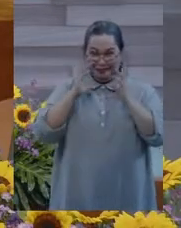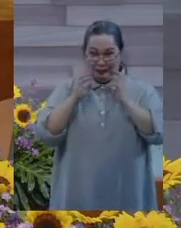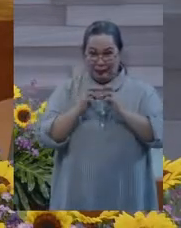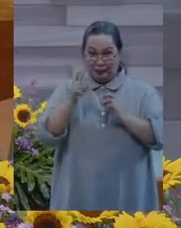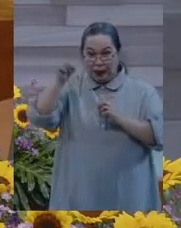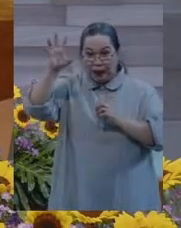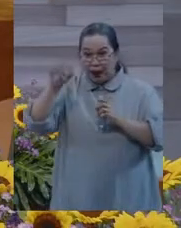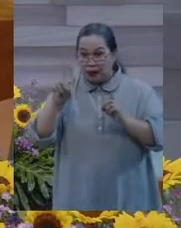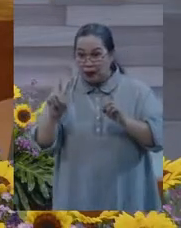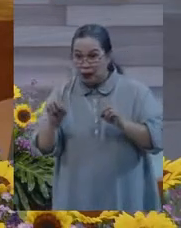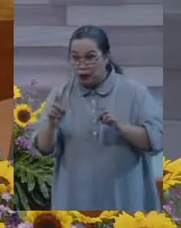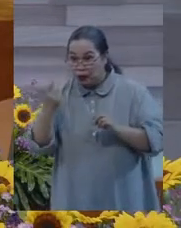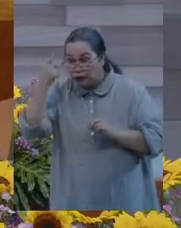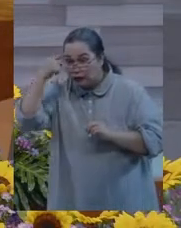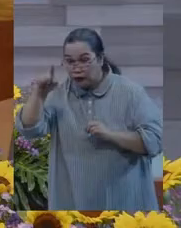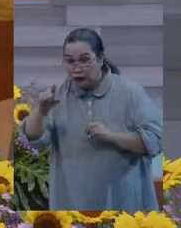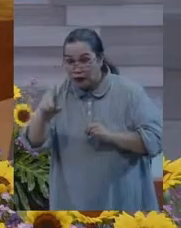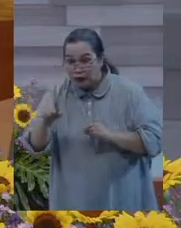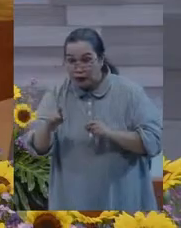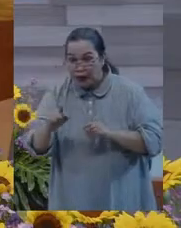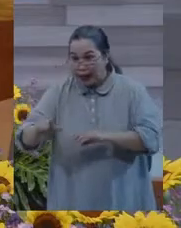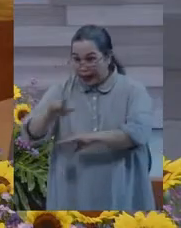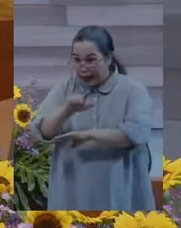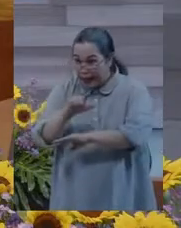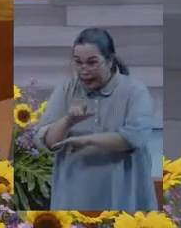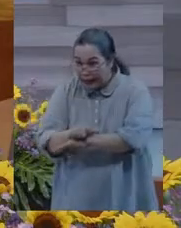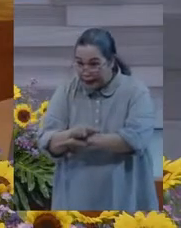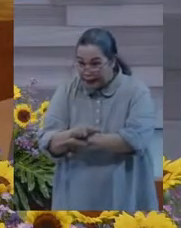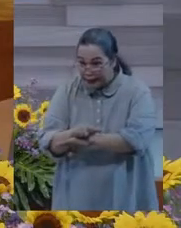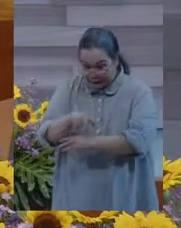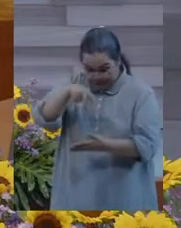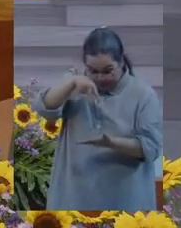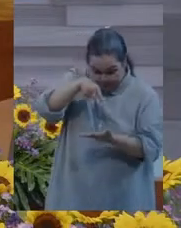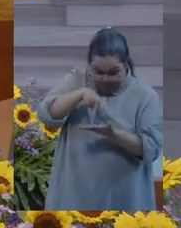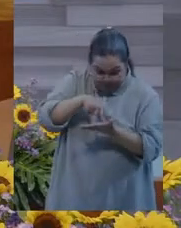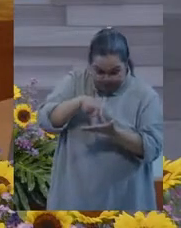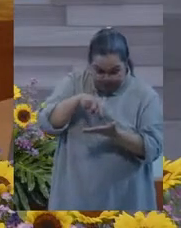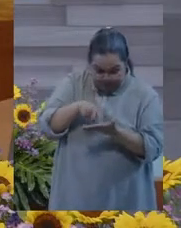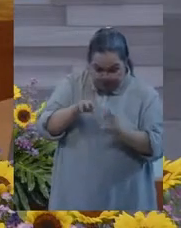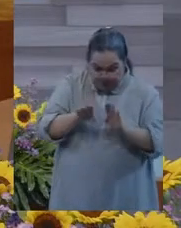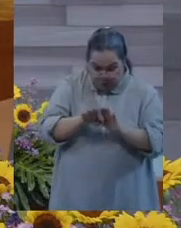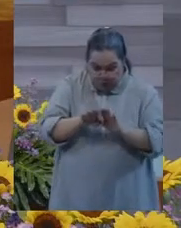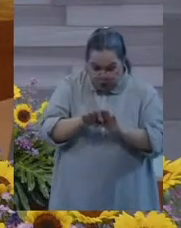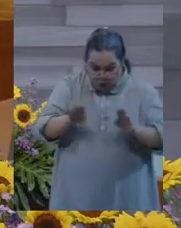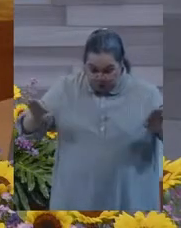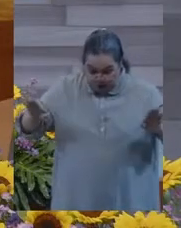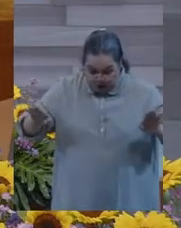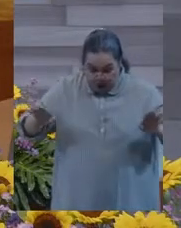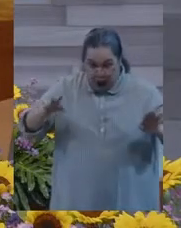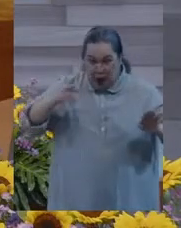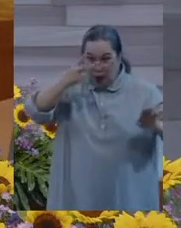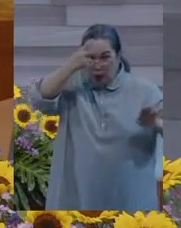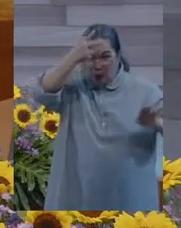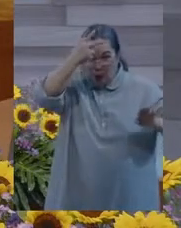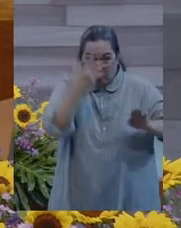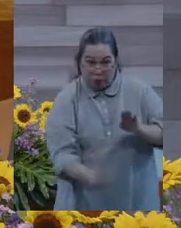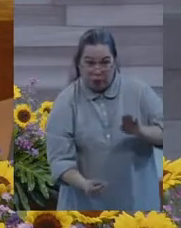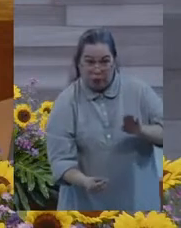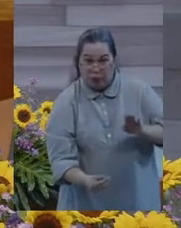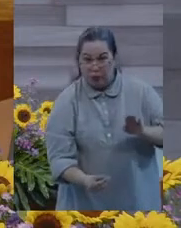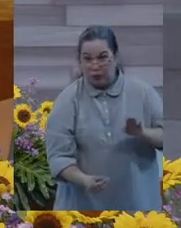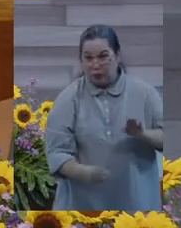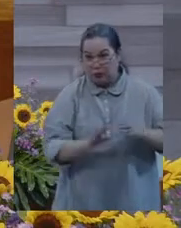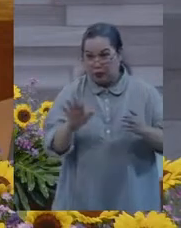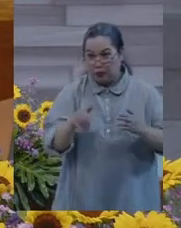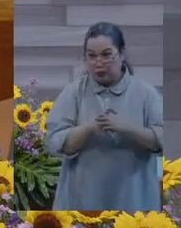nila? No? Yung lupang kanilang kinatatayuan ay bumuka at nilamon sila lahat